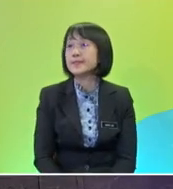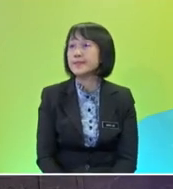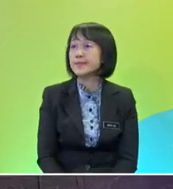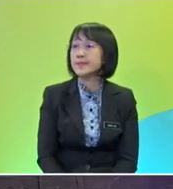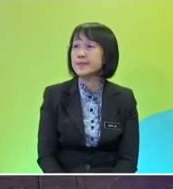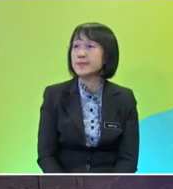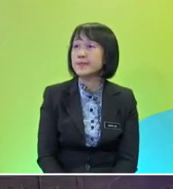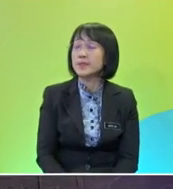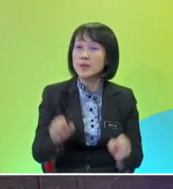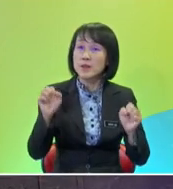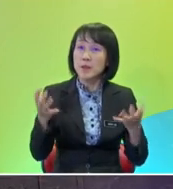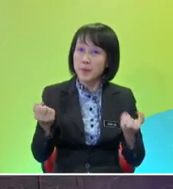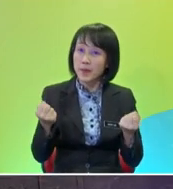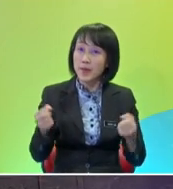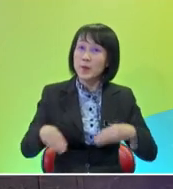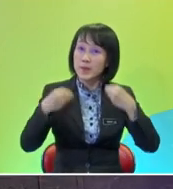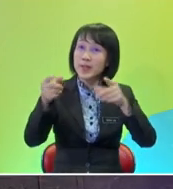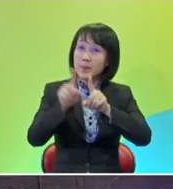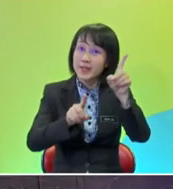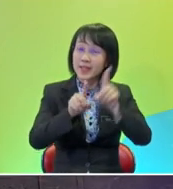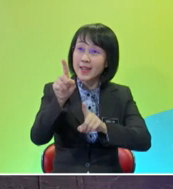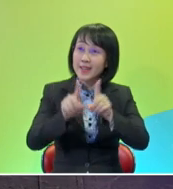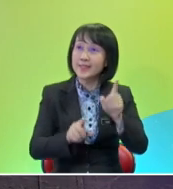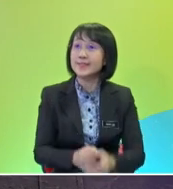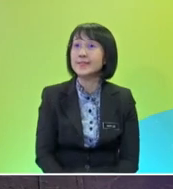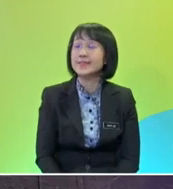sedikit ganjaran lagi ke untuk mereka?